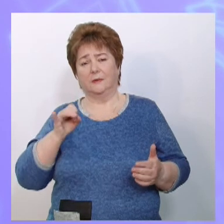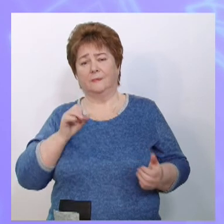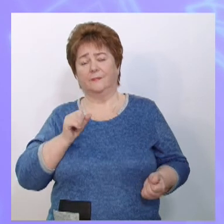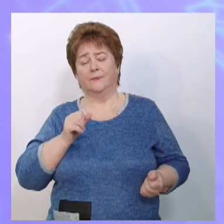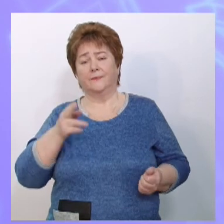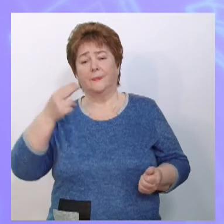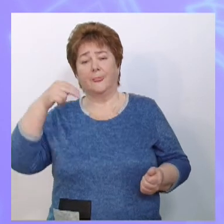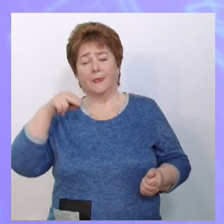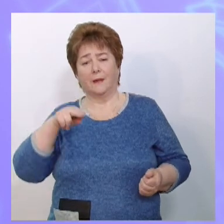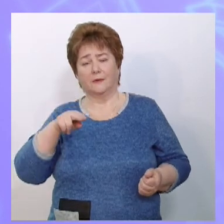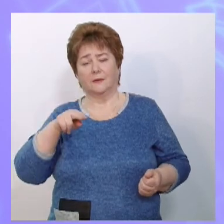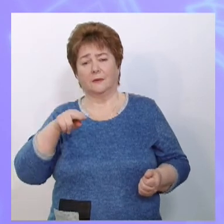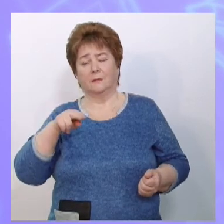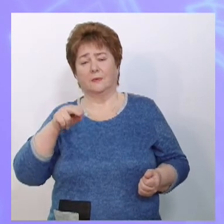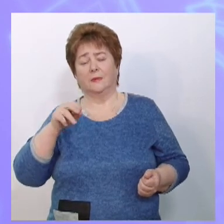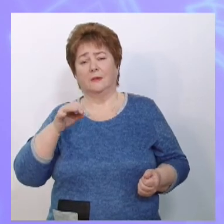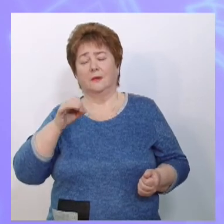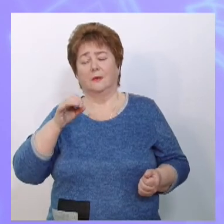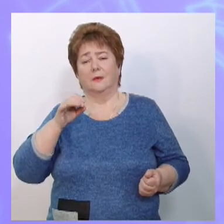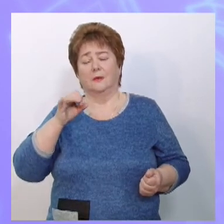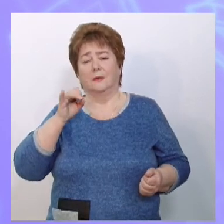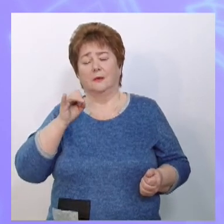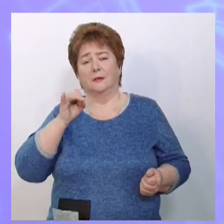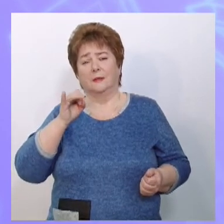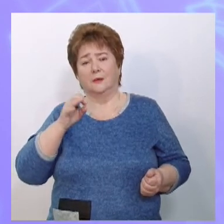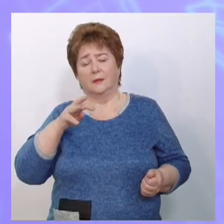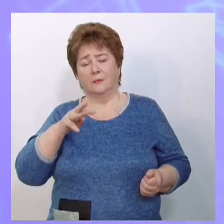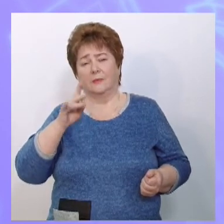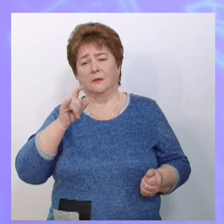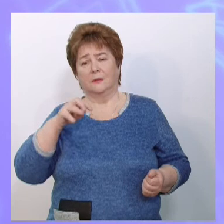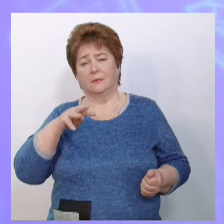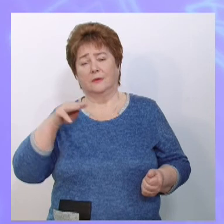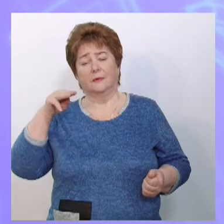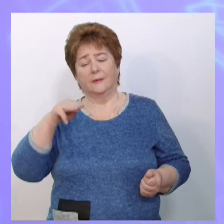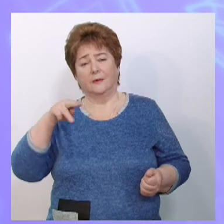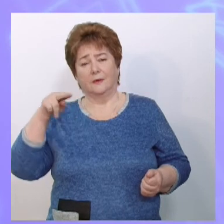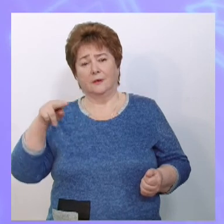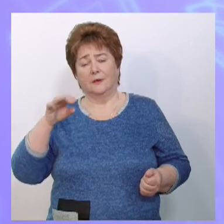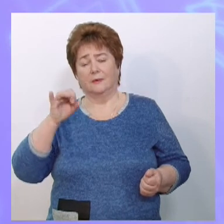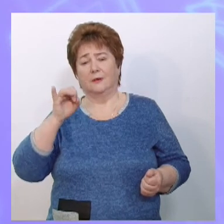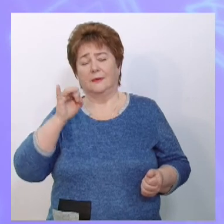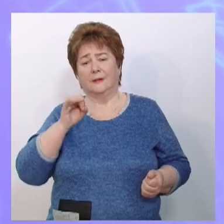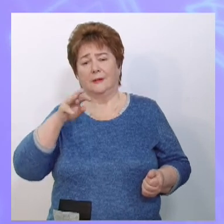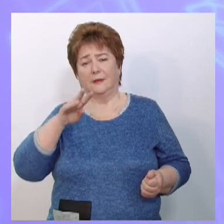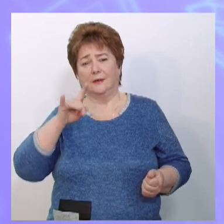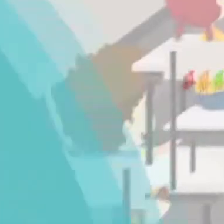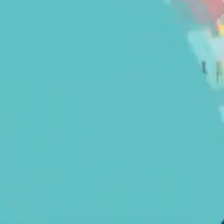В дательном «им», «им». В творительном «ими», «ими».